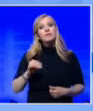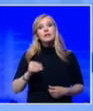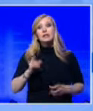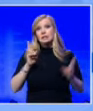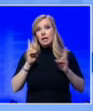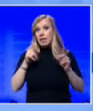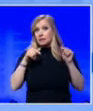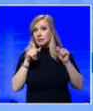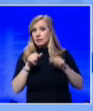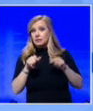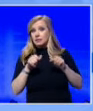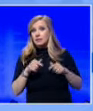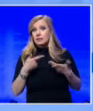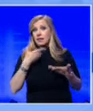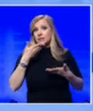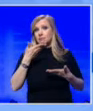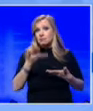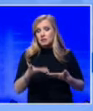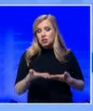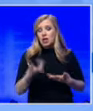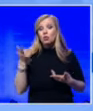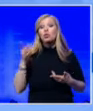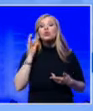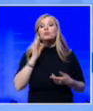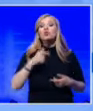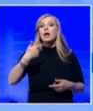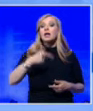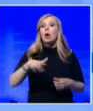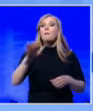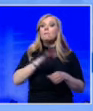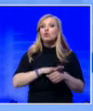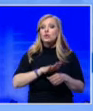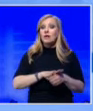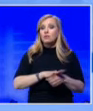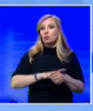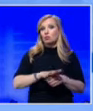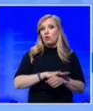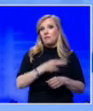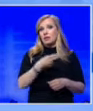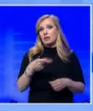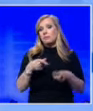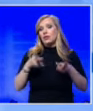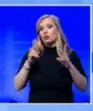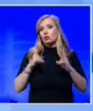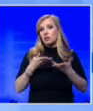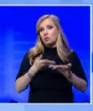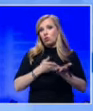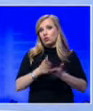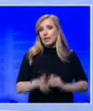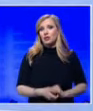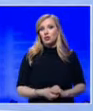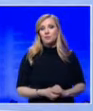сте с тези неща, които госпожа Григорова постави като основни теми и тяхното решаване по този